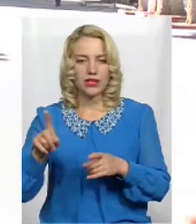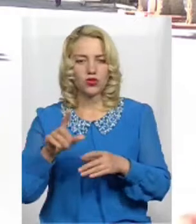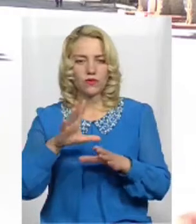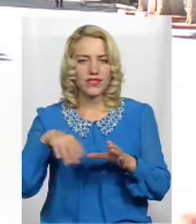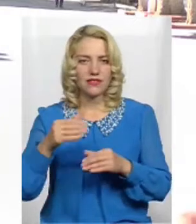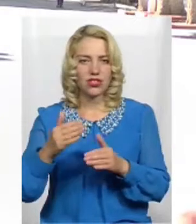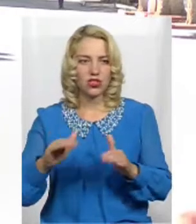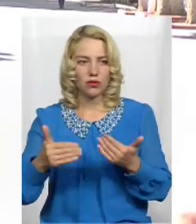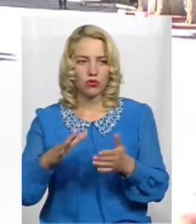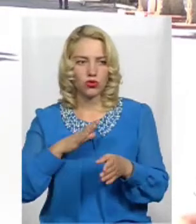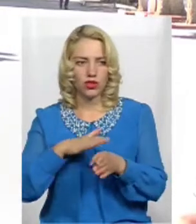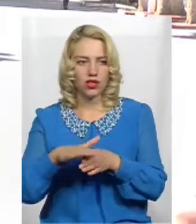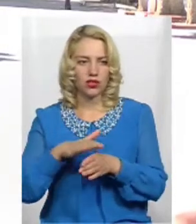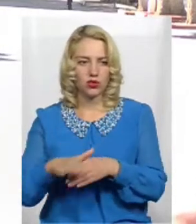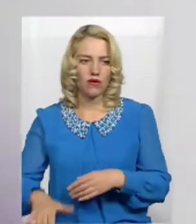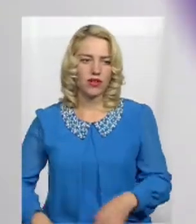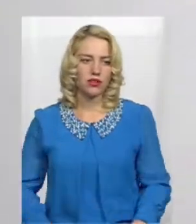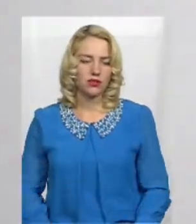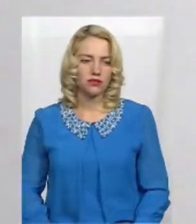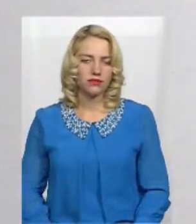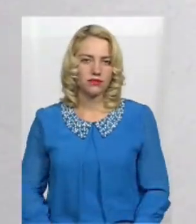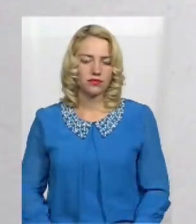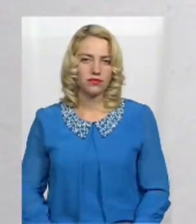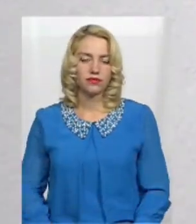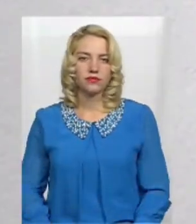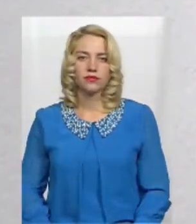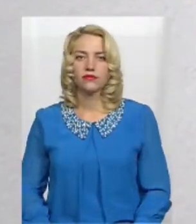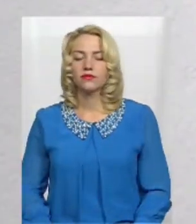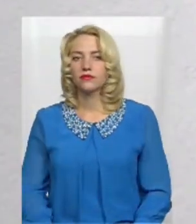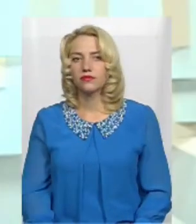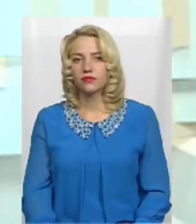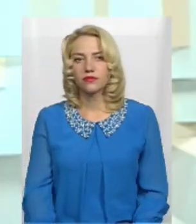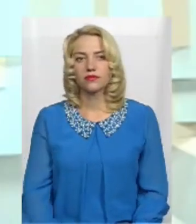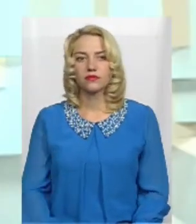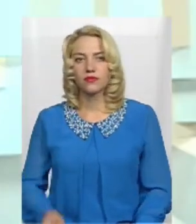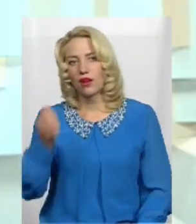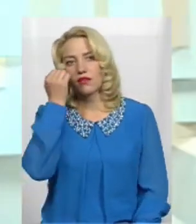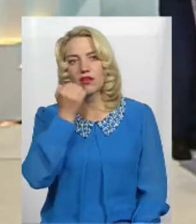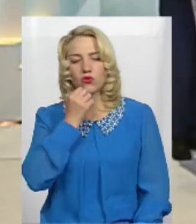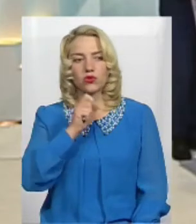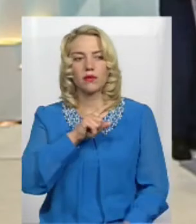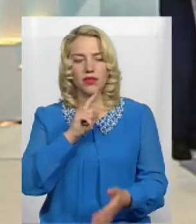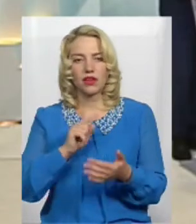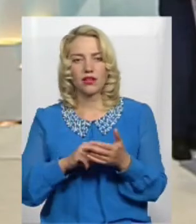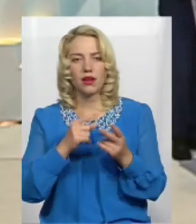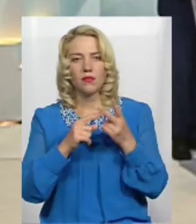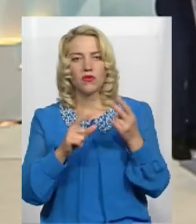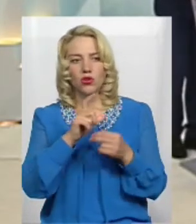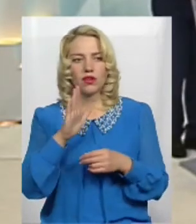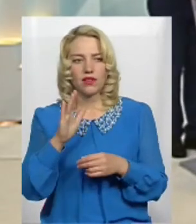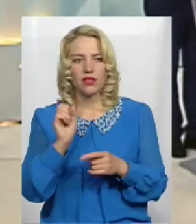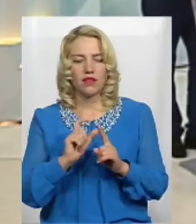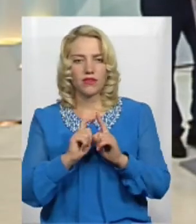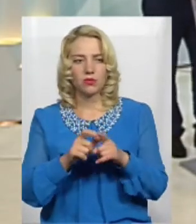ініціативи були реалізовані? Дякую. Дякую за запитання. Півтори хвилини маєте для відповіді,